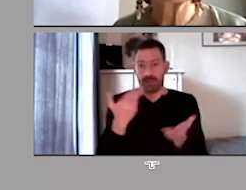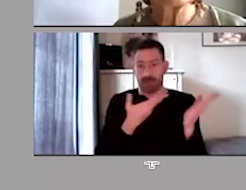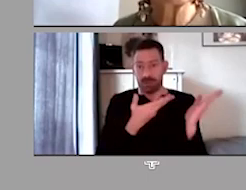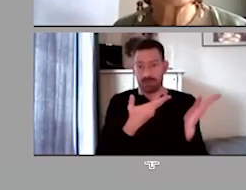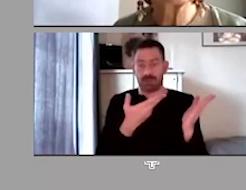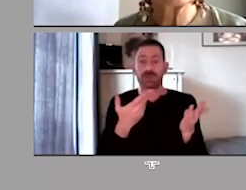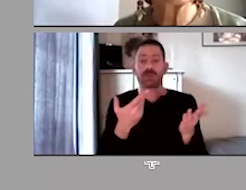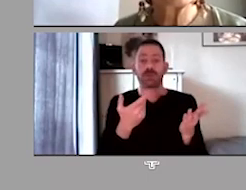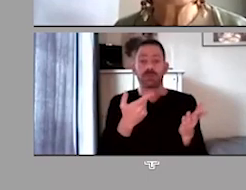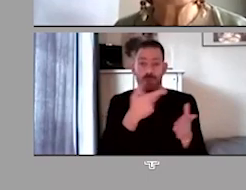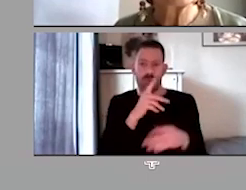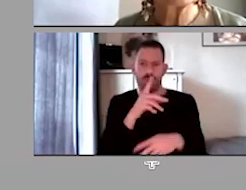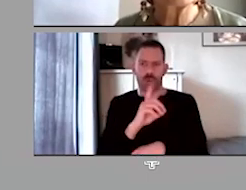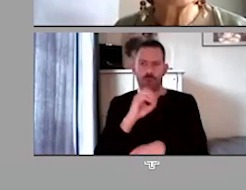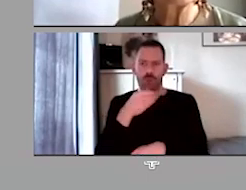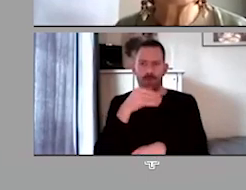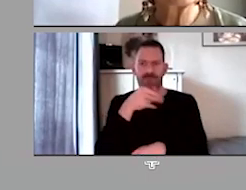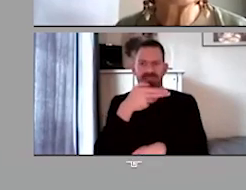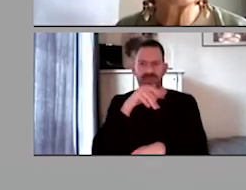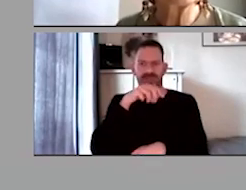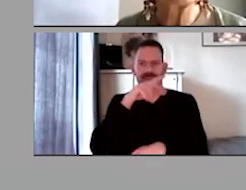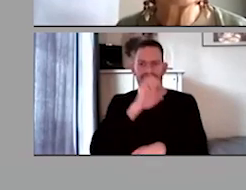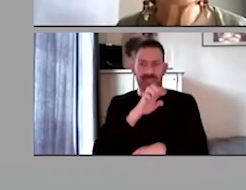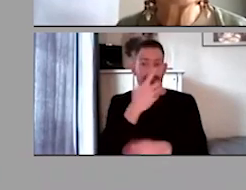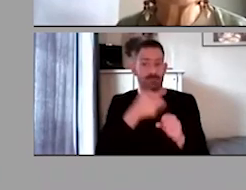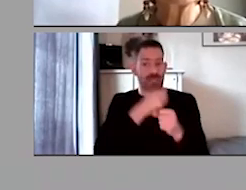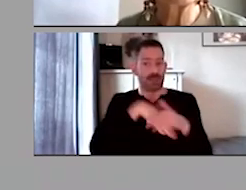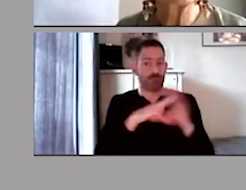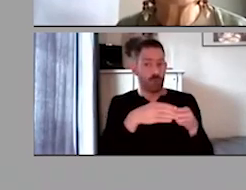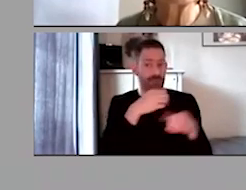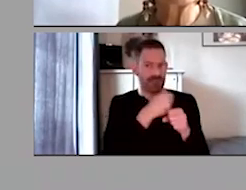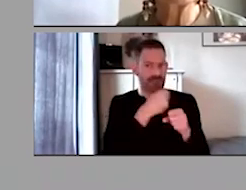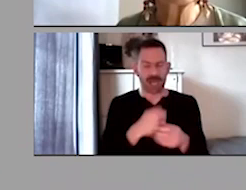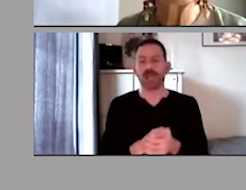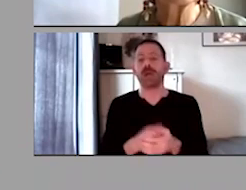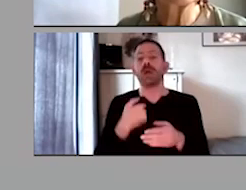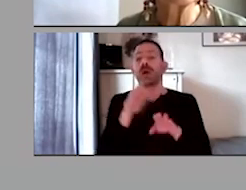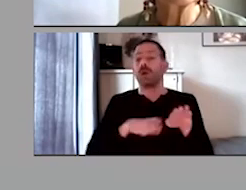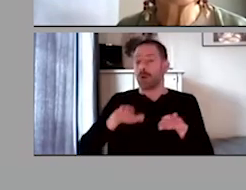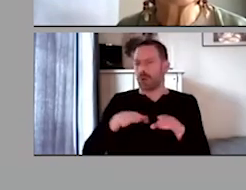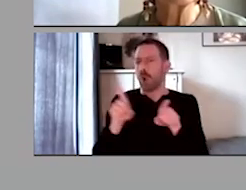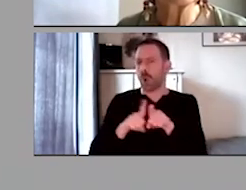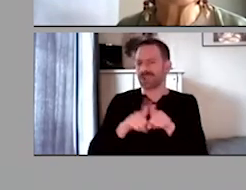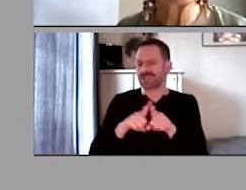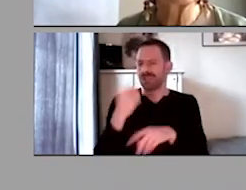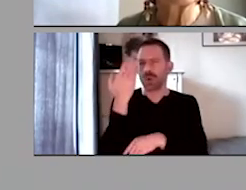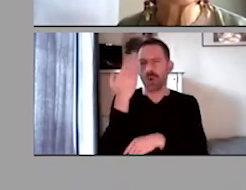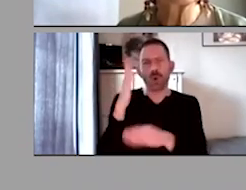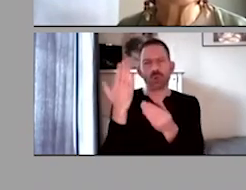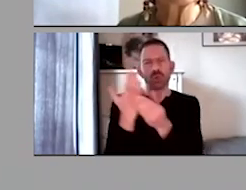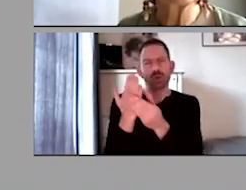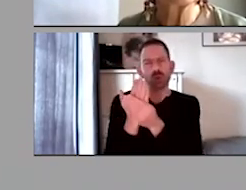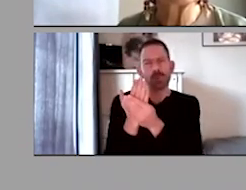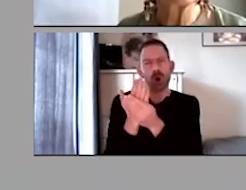monté par Dominique, hein, dans un groupe de travail. Et après, moi, j'utilise aussi un document où je